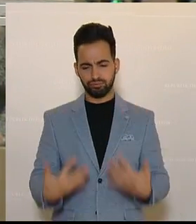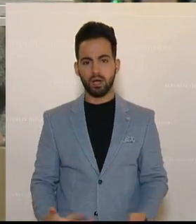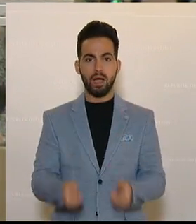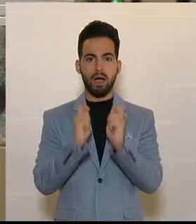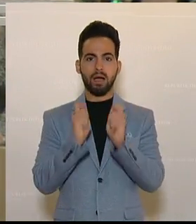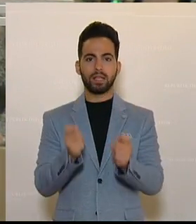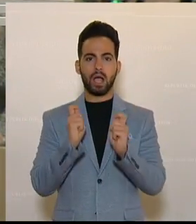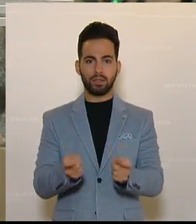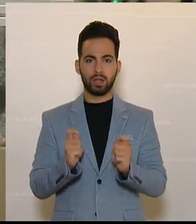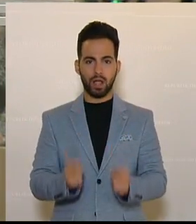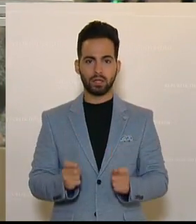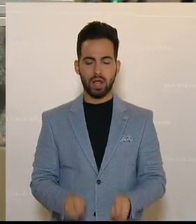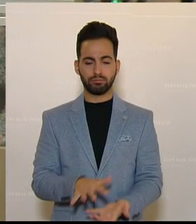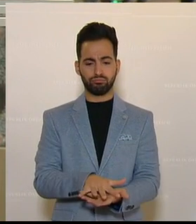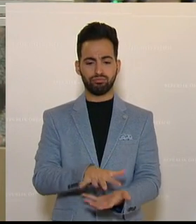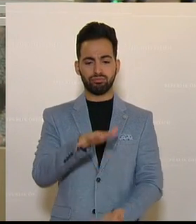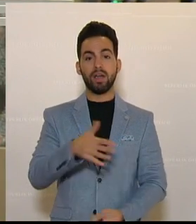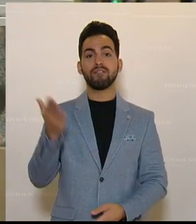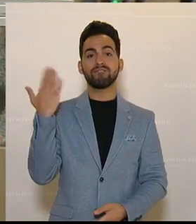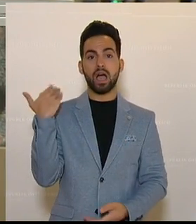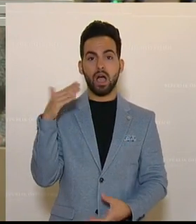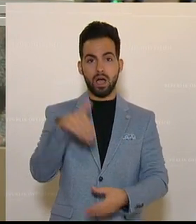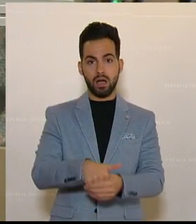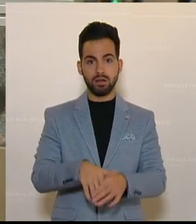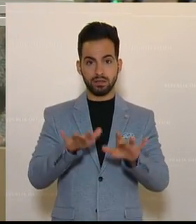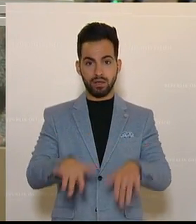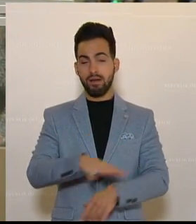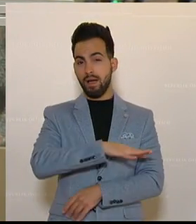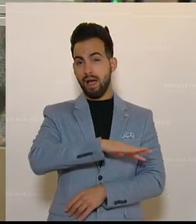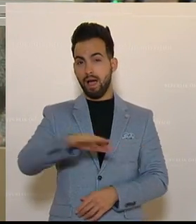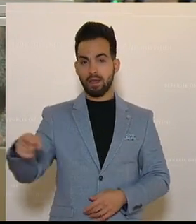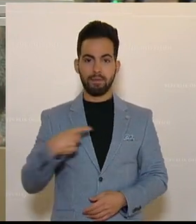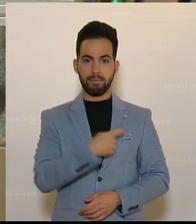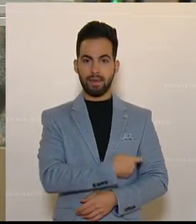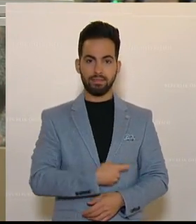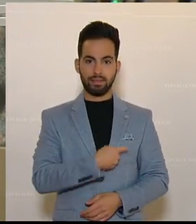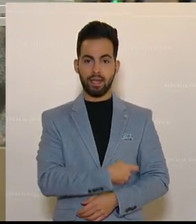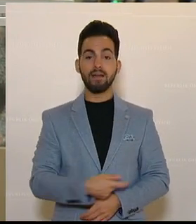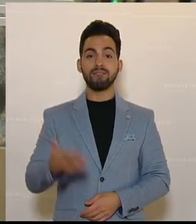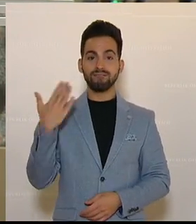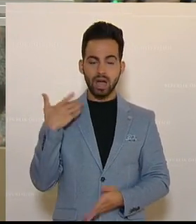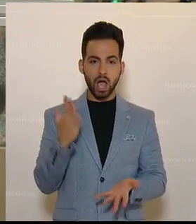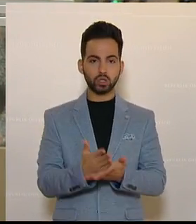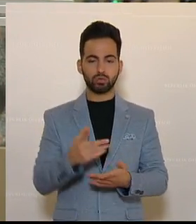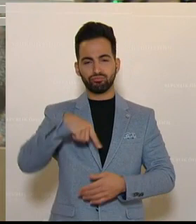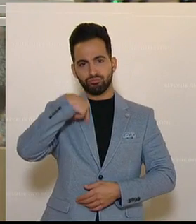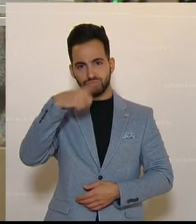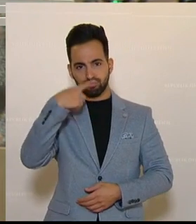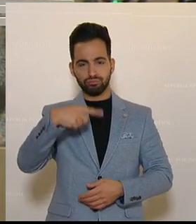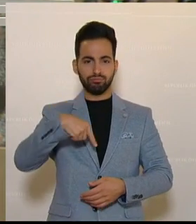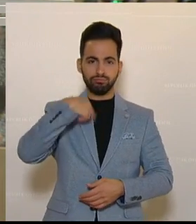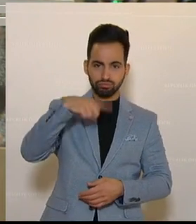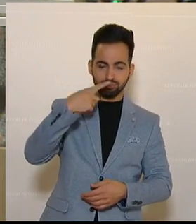Thema sind im Ausschuss gelegen und es haben alle Fraktionen dazu ausführlich Stellung